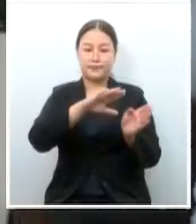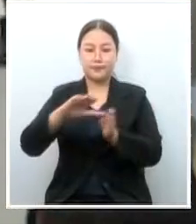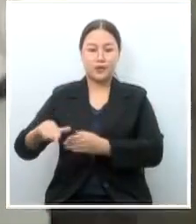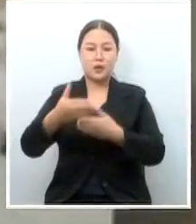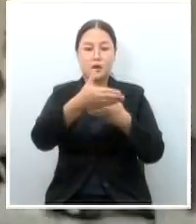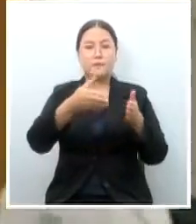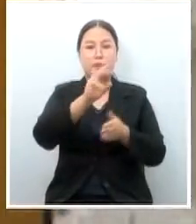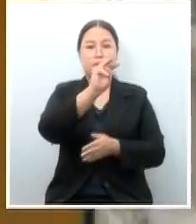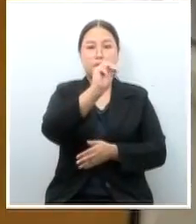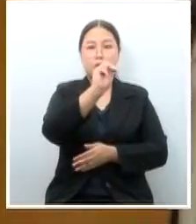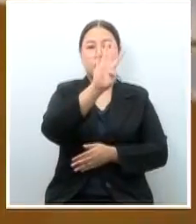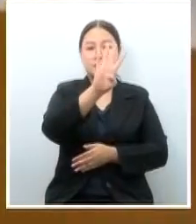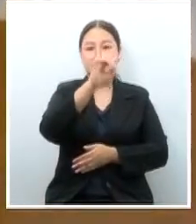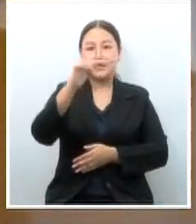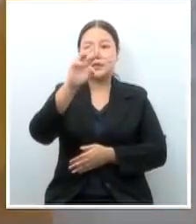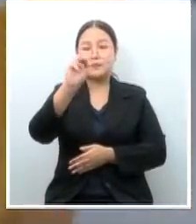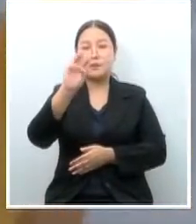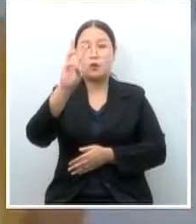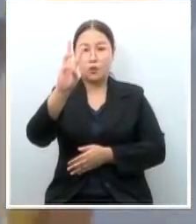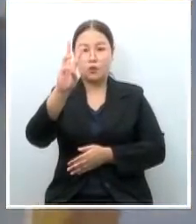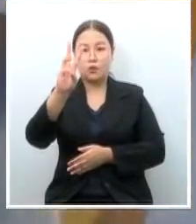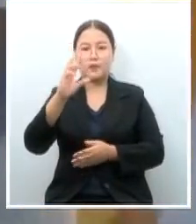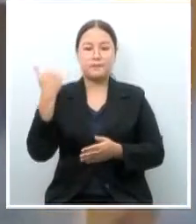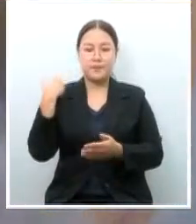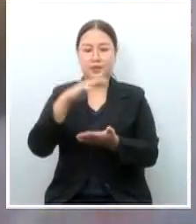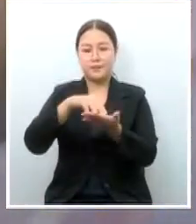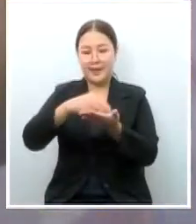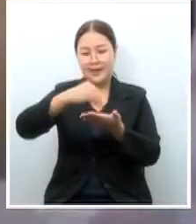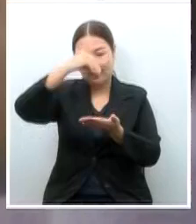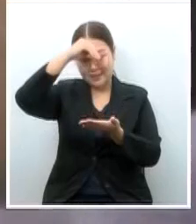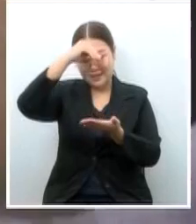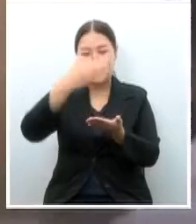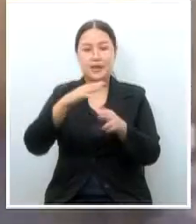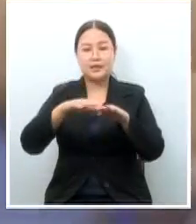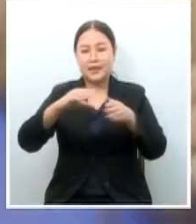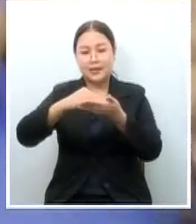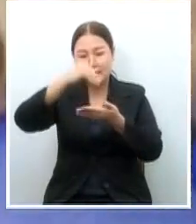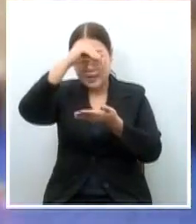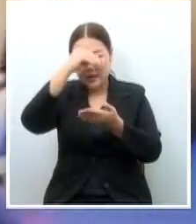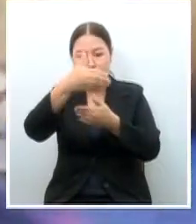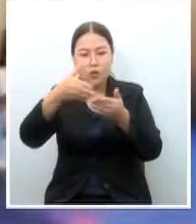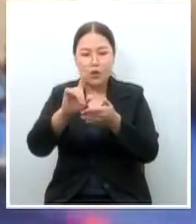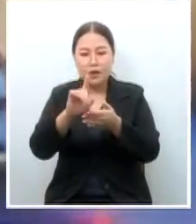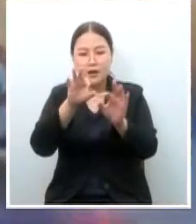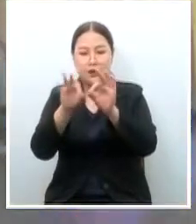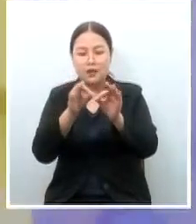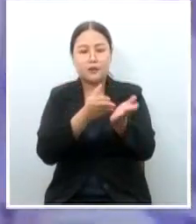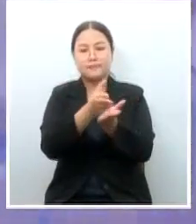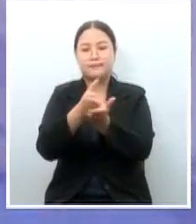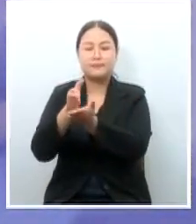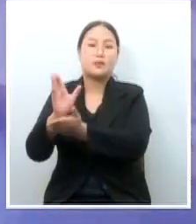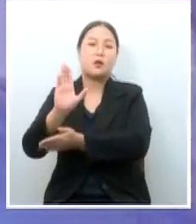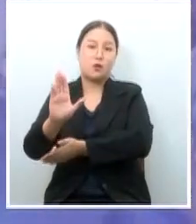ายจัดการสอนเป็นแผนการเรียนโดยให้นักเรียนสามารถเลือกเรียนได้ตามความถนัดของตนเองประกอบด้ว